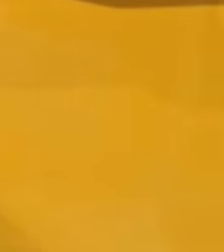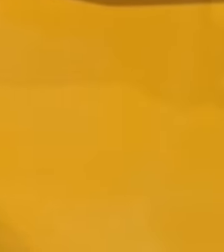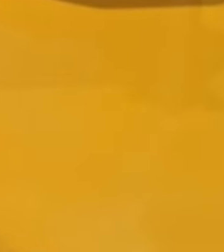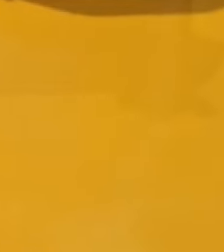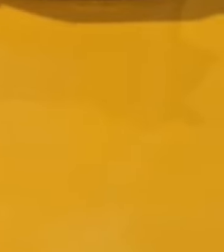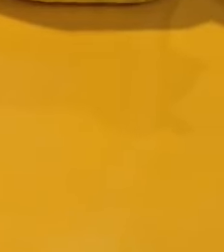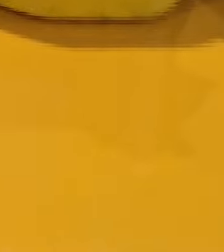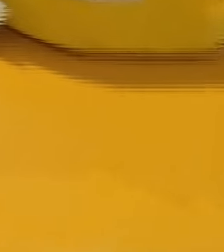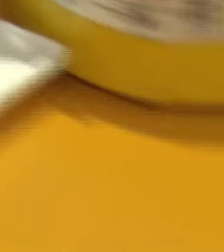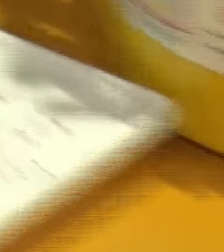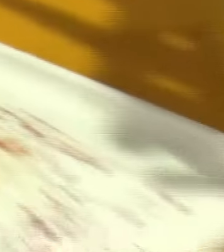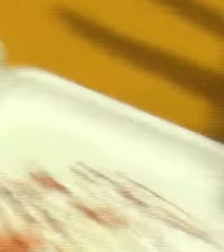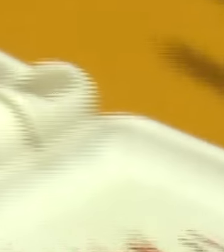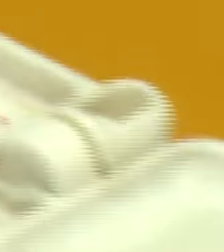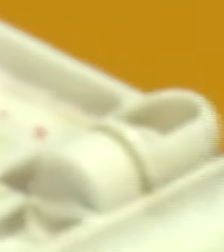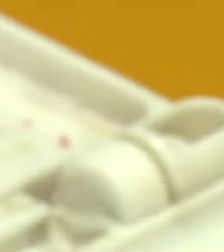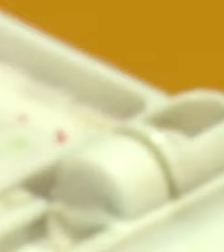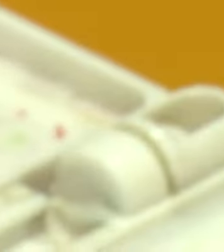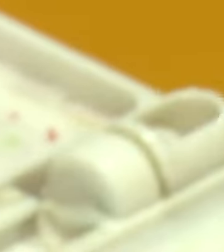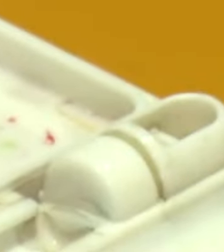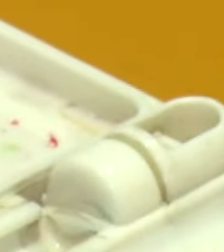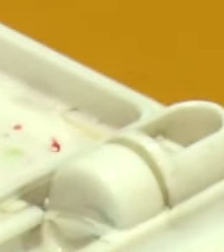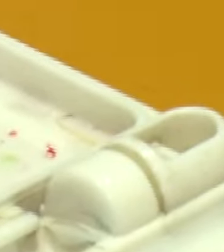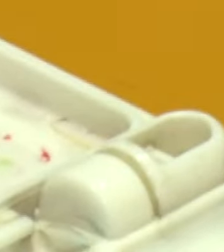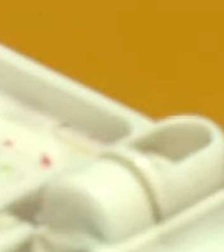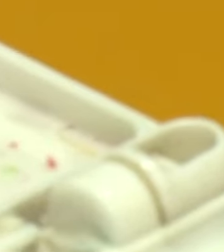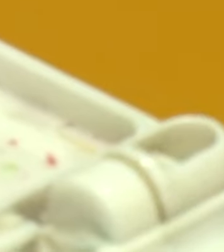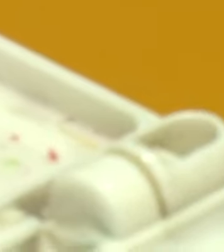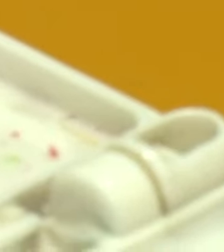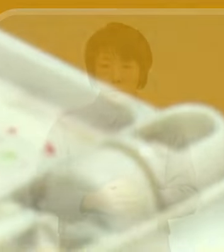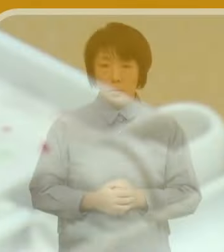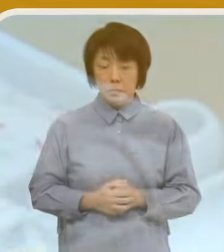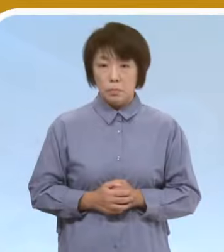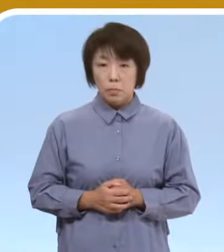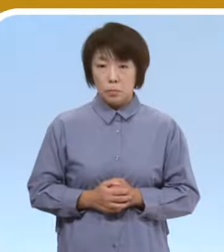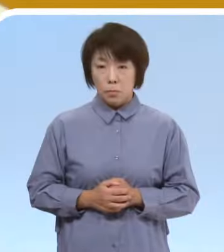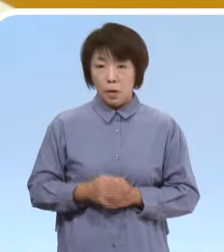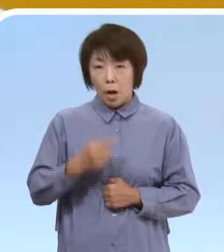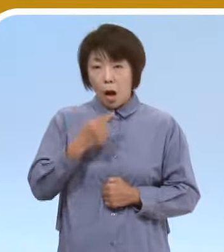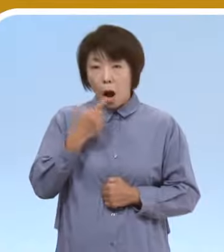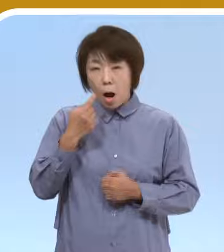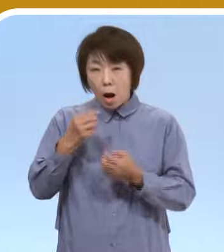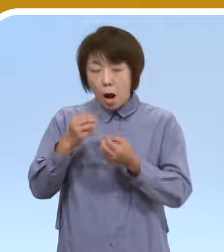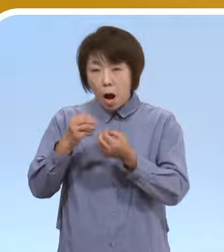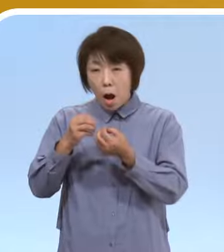赤も ちょっと紫、赤っぽい 感じ、赤っぽい紫で、